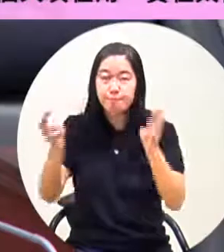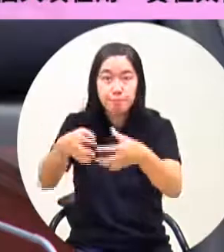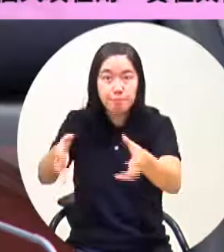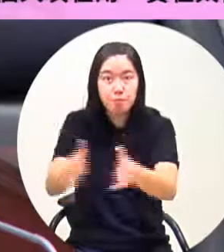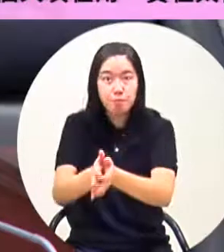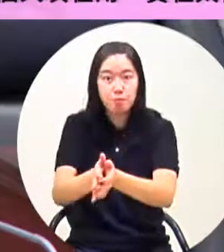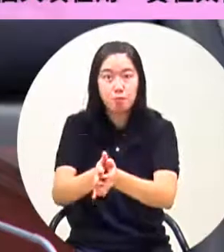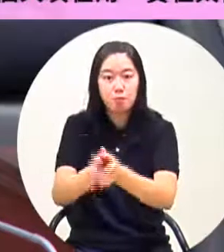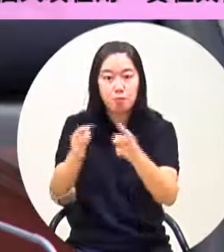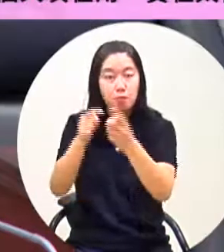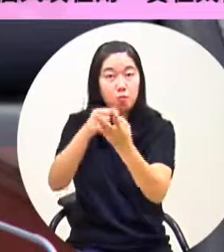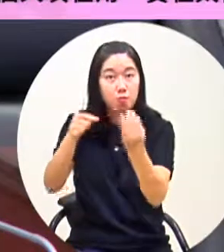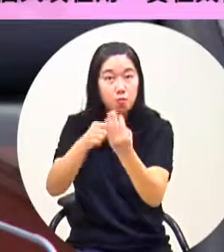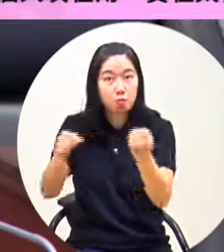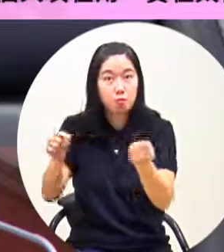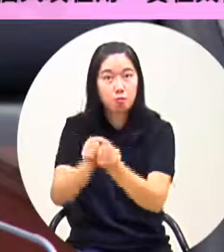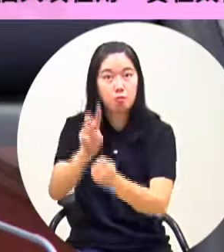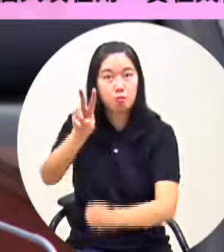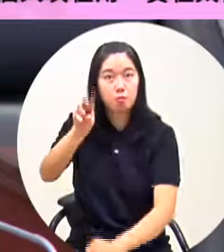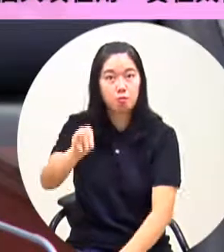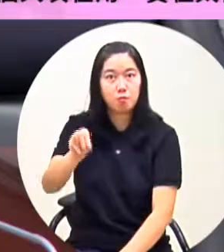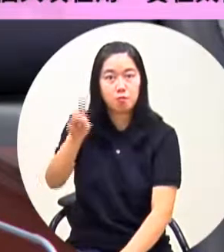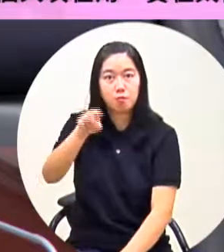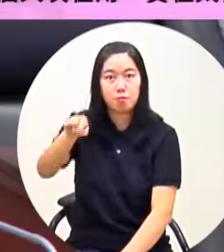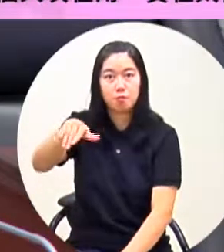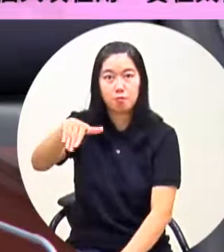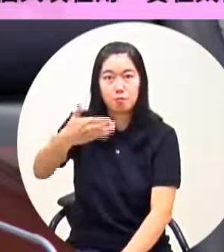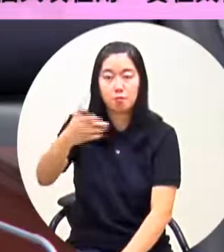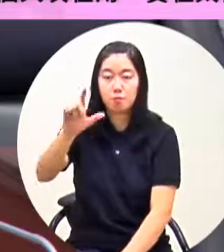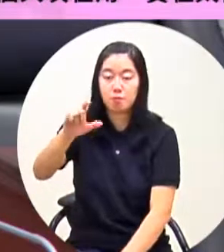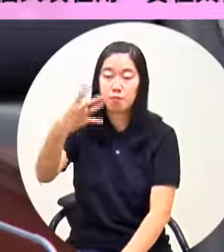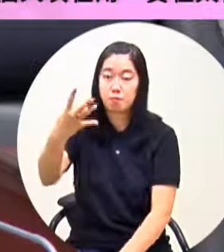数也统计有